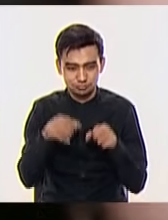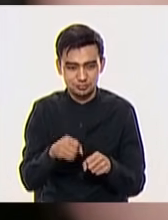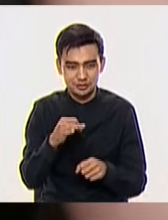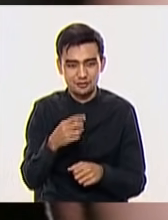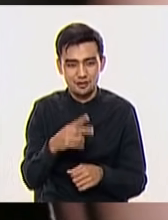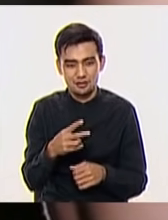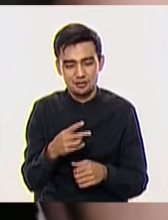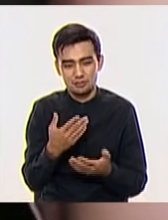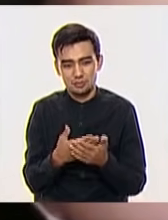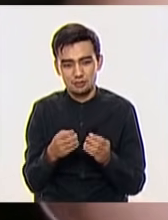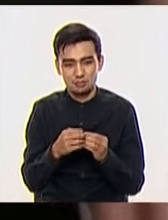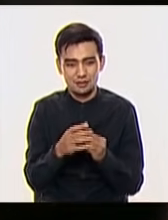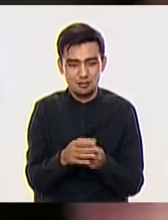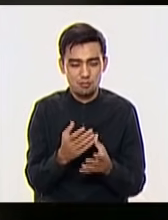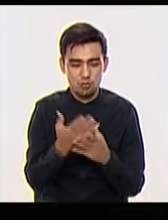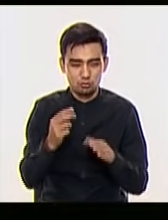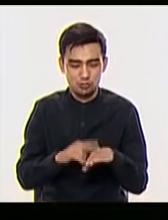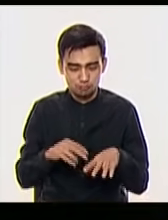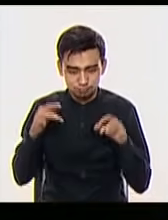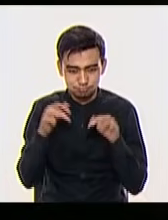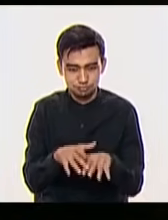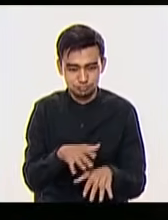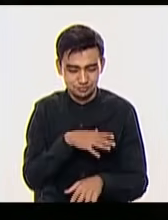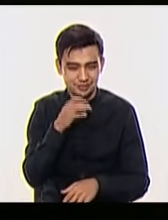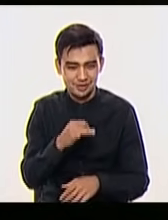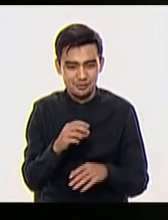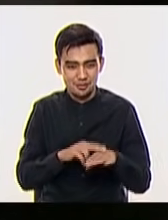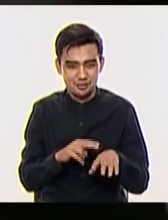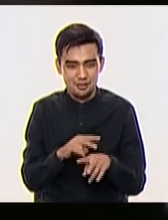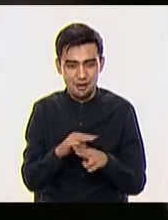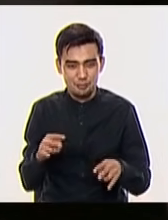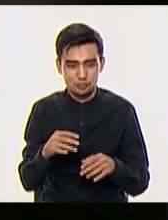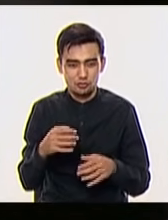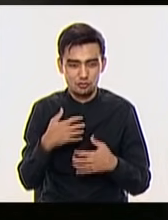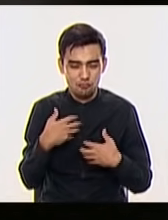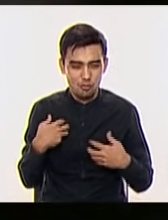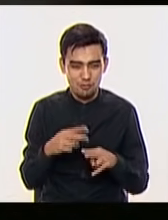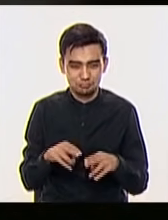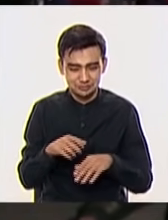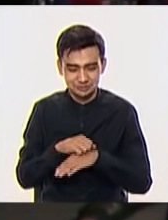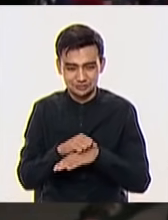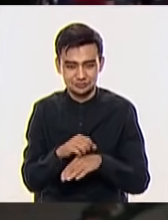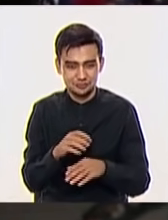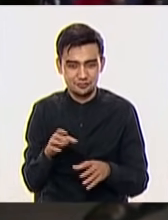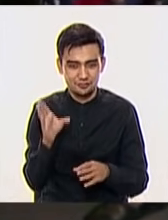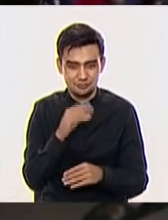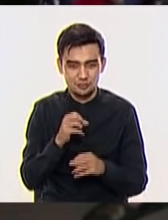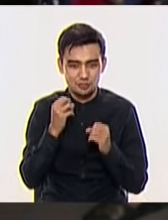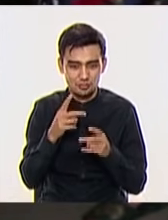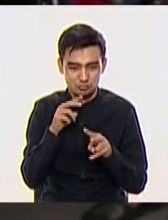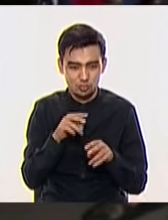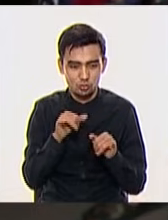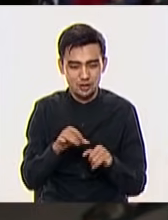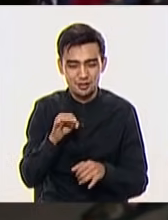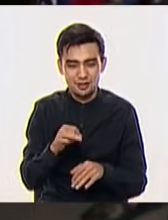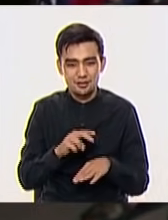шақты өтірік айтпай қойын 15-тен аса милиция ішке топ ете қалды. Милициялар деген малша сүйрейді аналарды. Бұл не деген бассыздық? Полиция департаменті